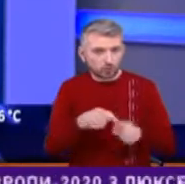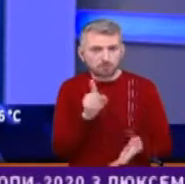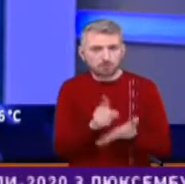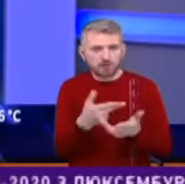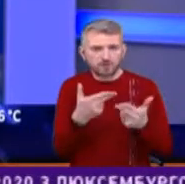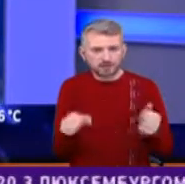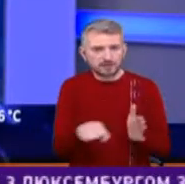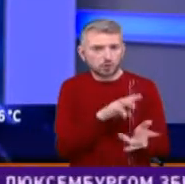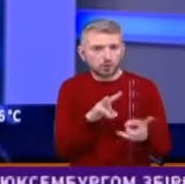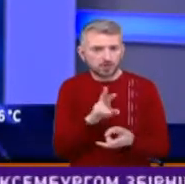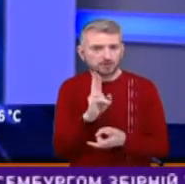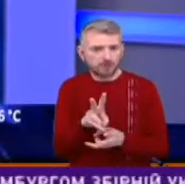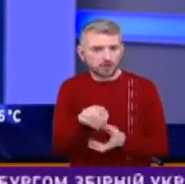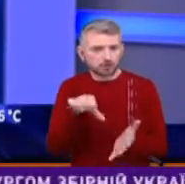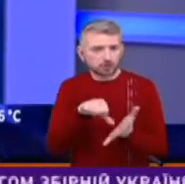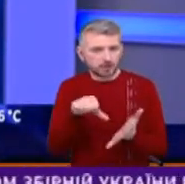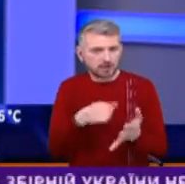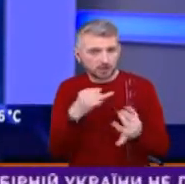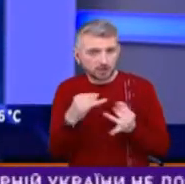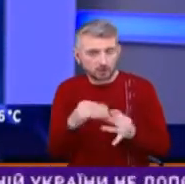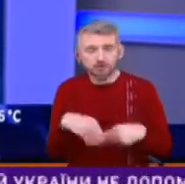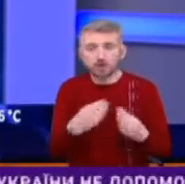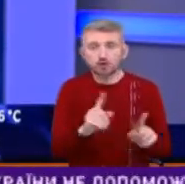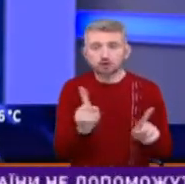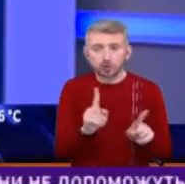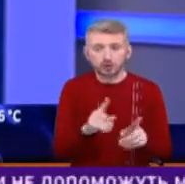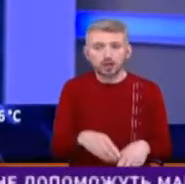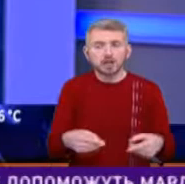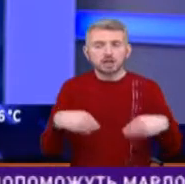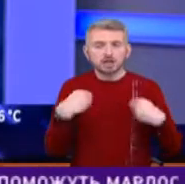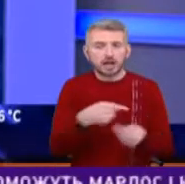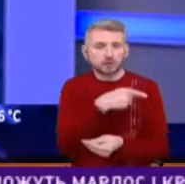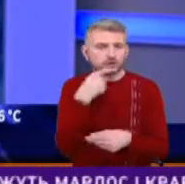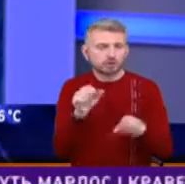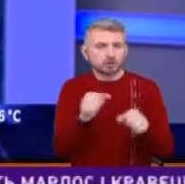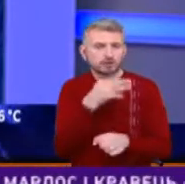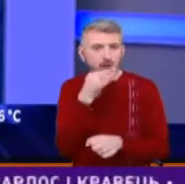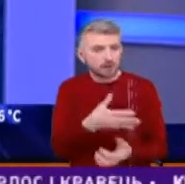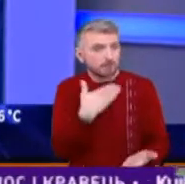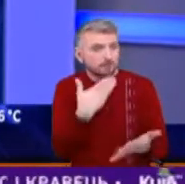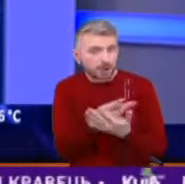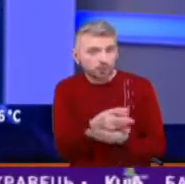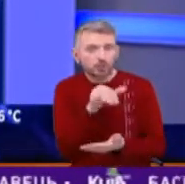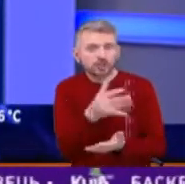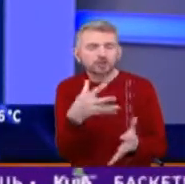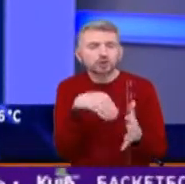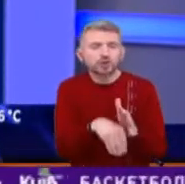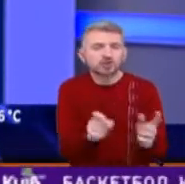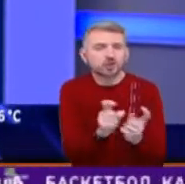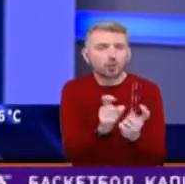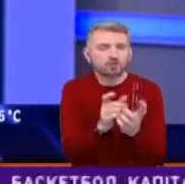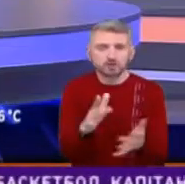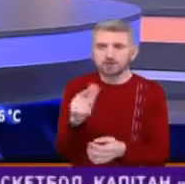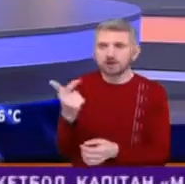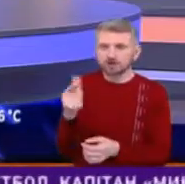визнати терористів як суб'єкт перемовин. Що це дасть? Це однозначно дасть Росії можливість казати, бачите, у них внутрішній конфлікт. Гражданська